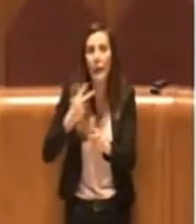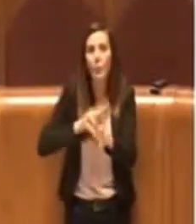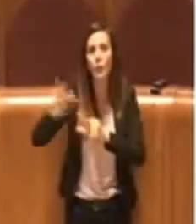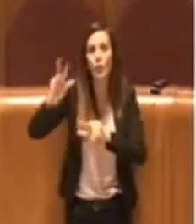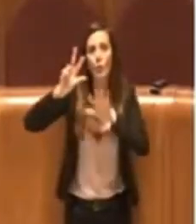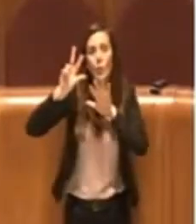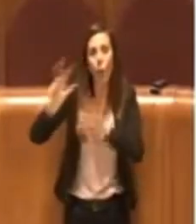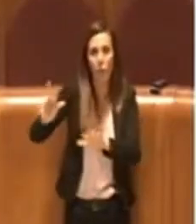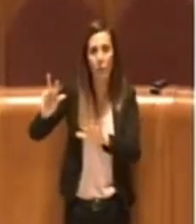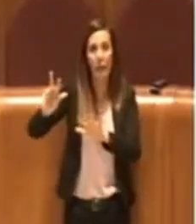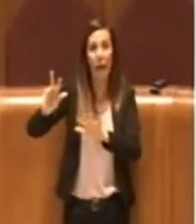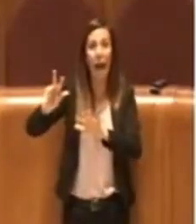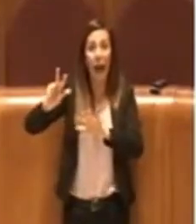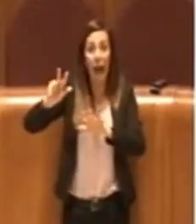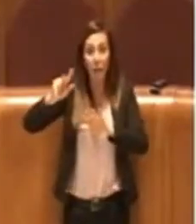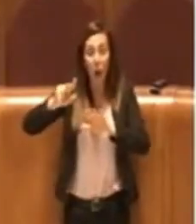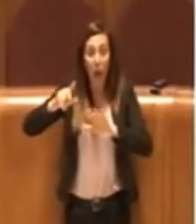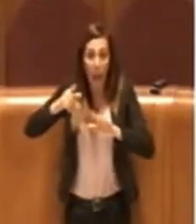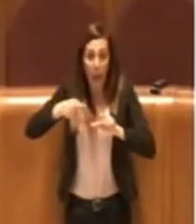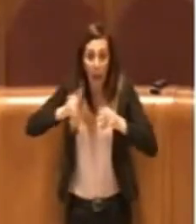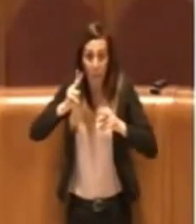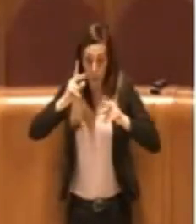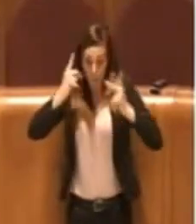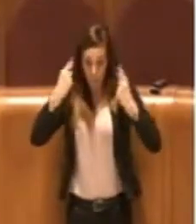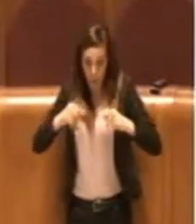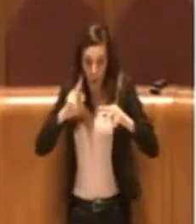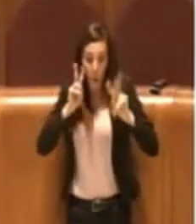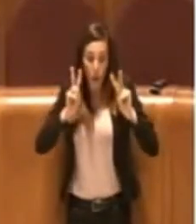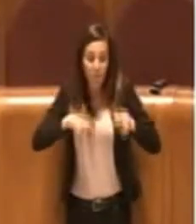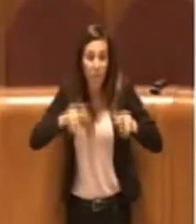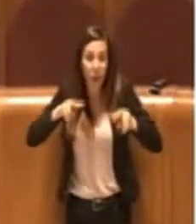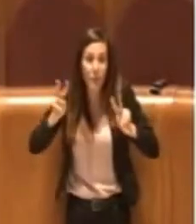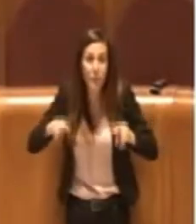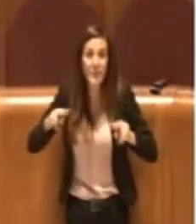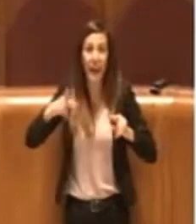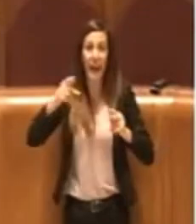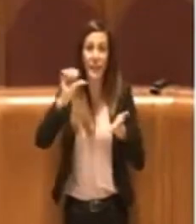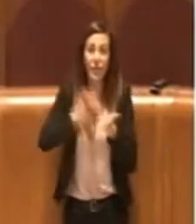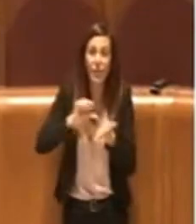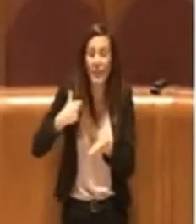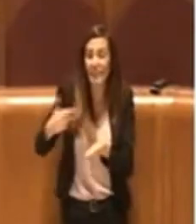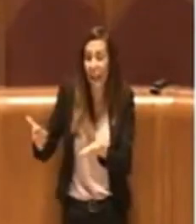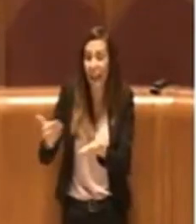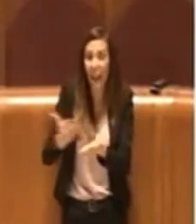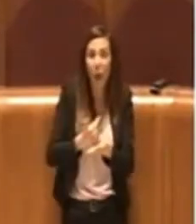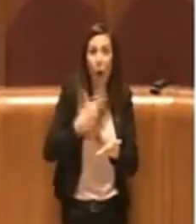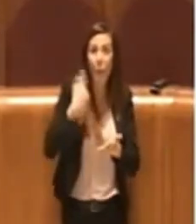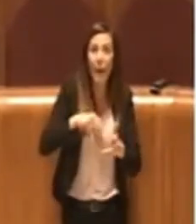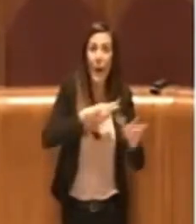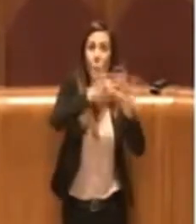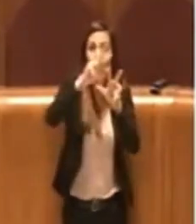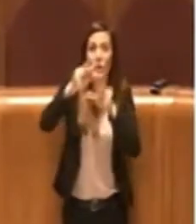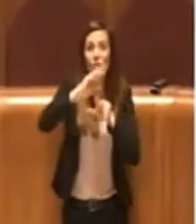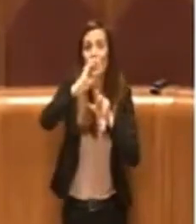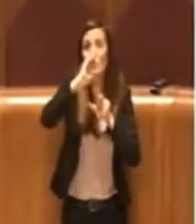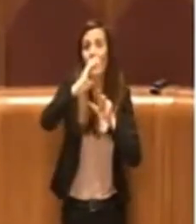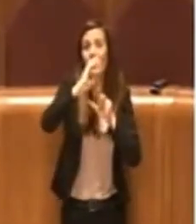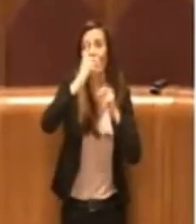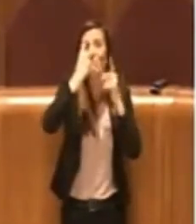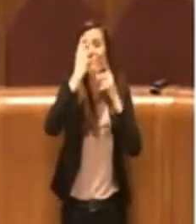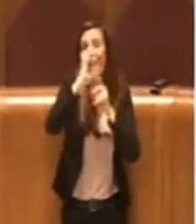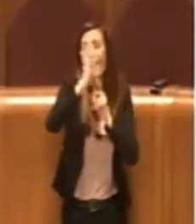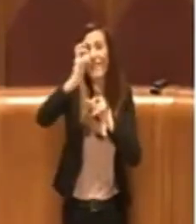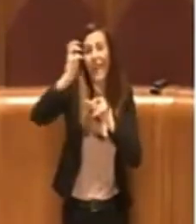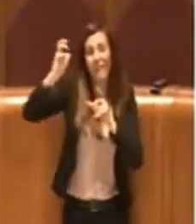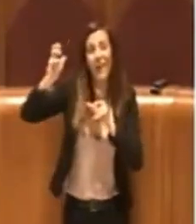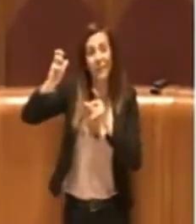questo contesto se dovranno essere valutati anche altri centri di raccolta per altri municipi è ovvio che si farà un ragionamento unico.